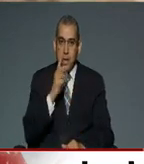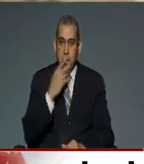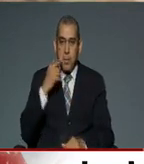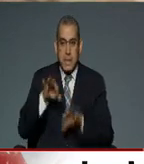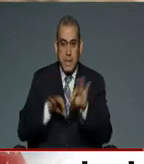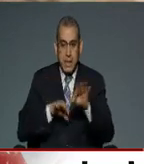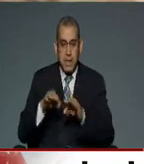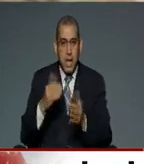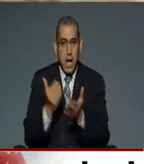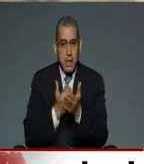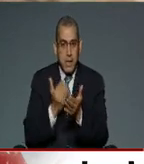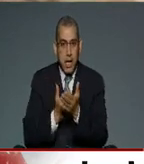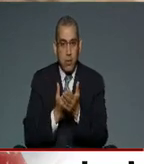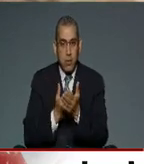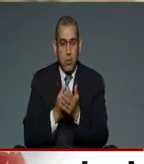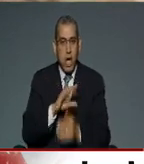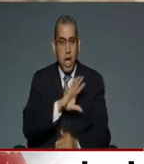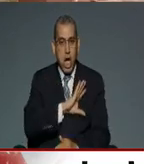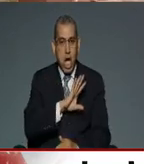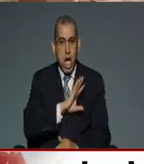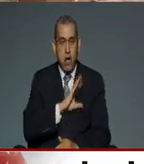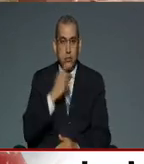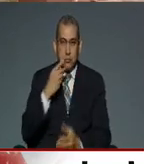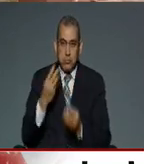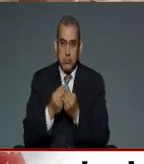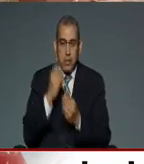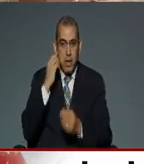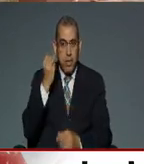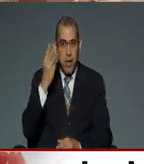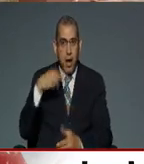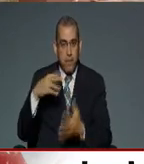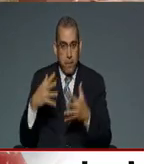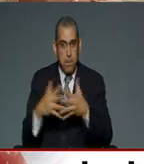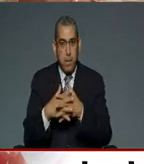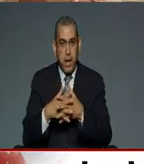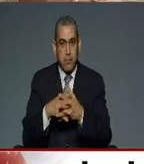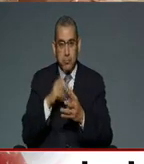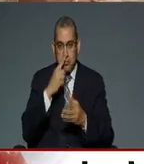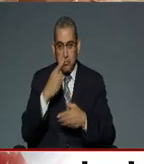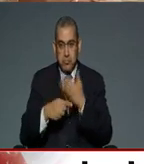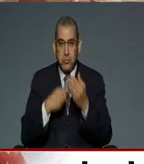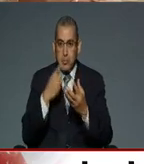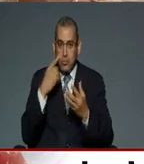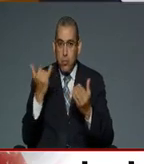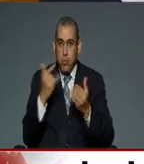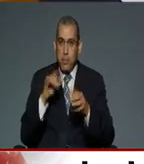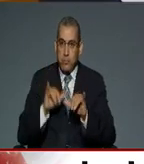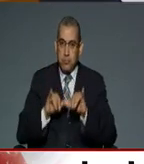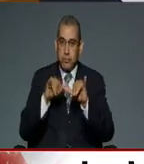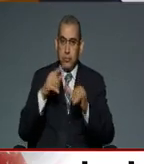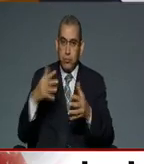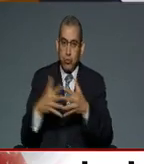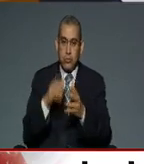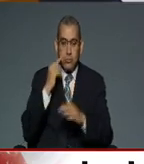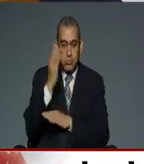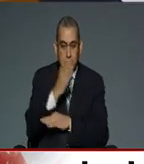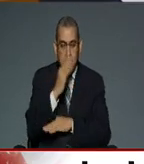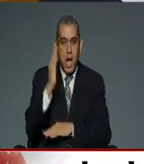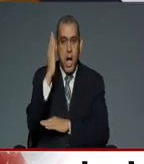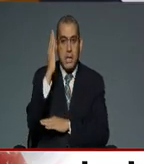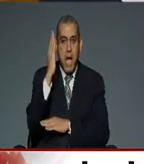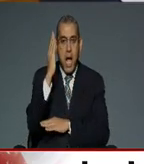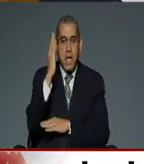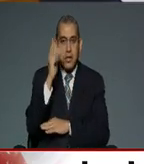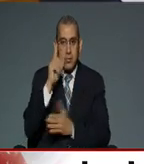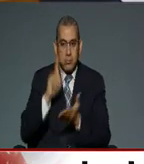والاقتصاديه والعسكريه والثقافيه في اعقابها وجود ايمان مشترك باهميه وضع اساس راسخ